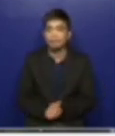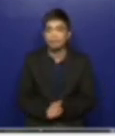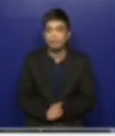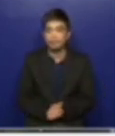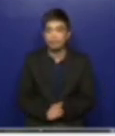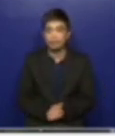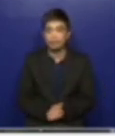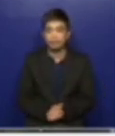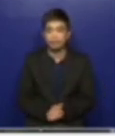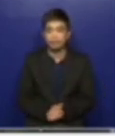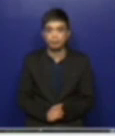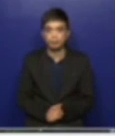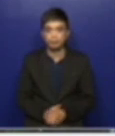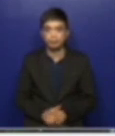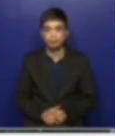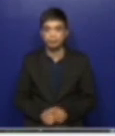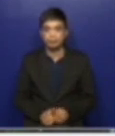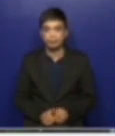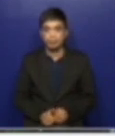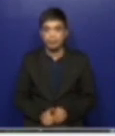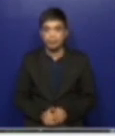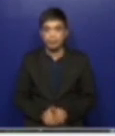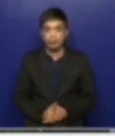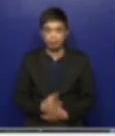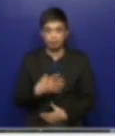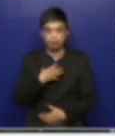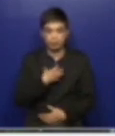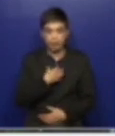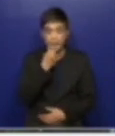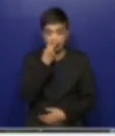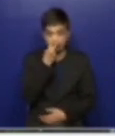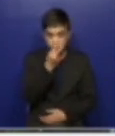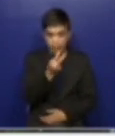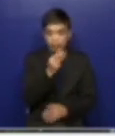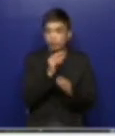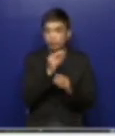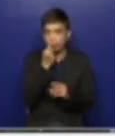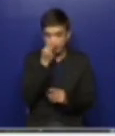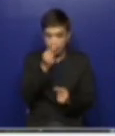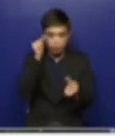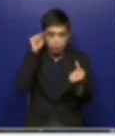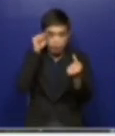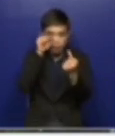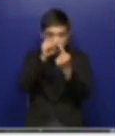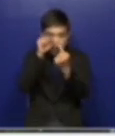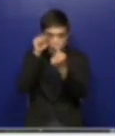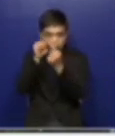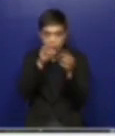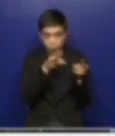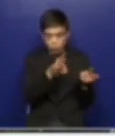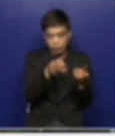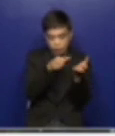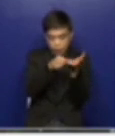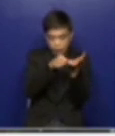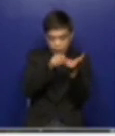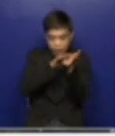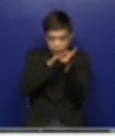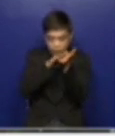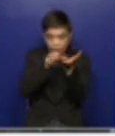มอยากจะฝากอยากจะเห็นไทม์ไลน์เห็นเป้าหมายการแก้ไขปัญหาการทับ